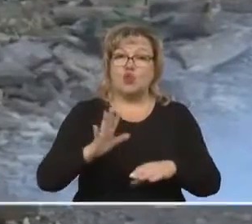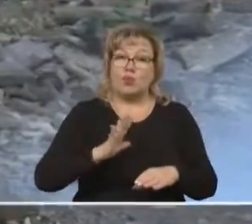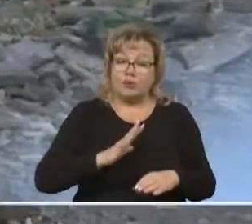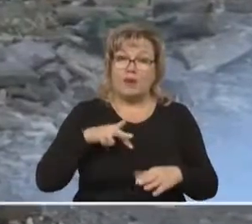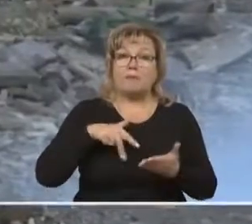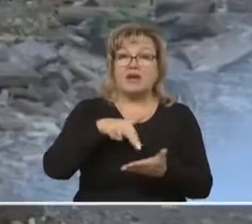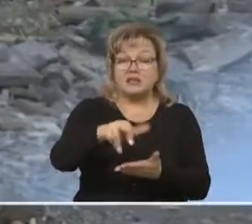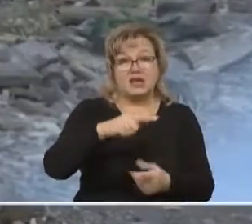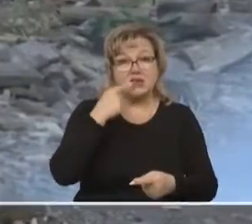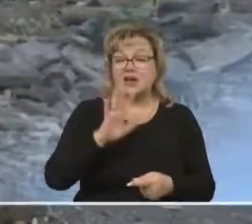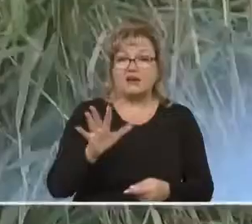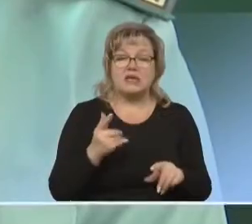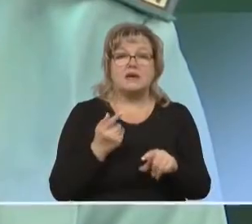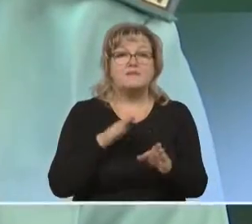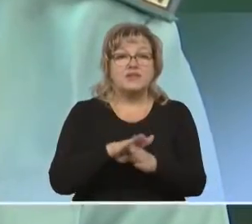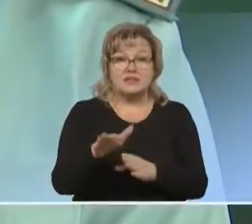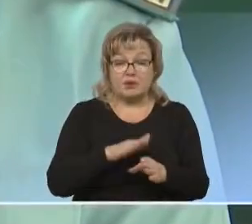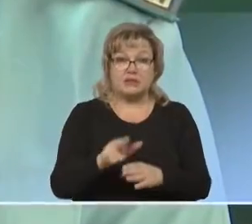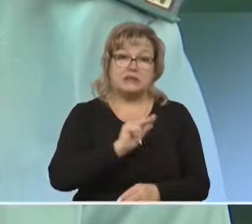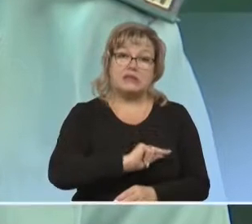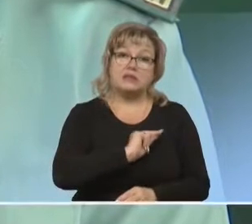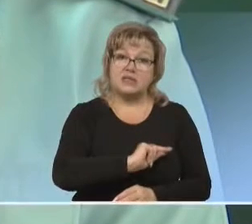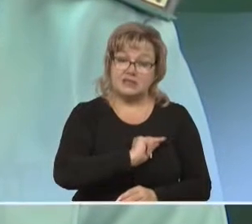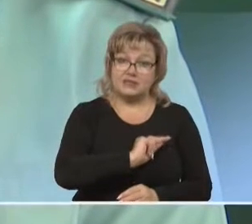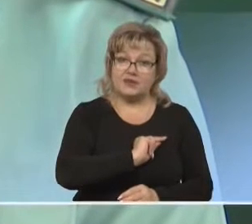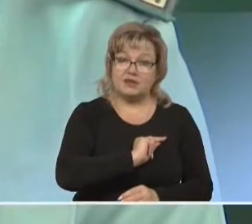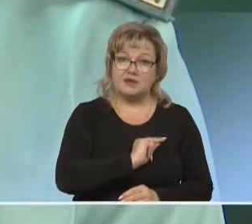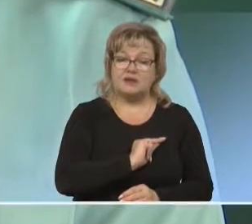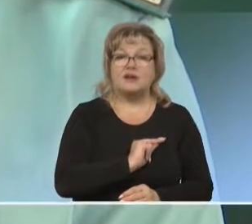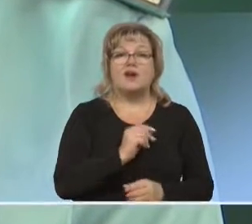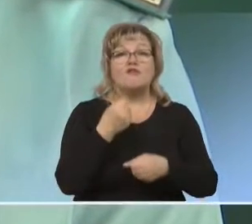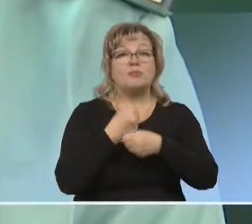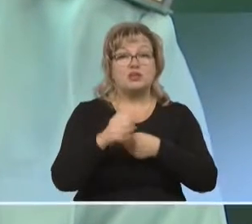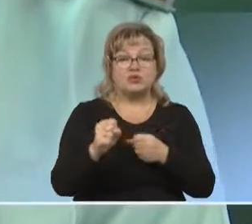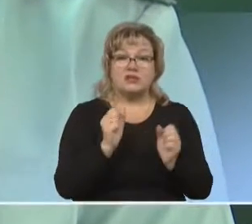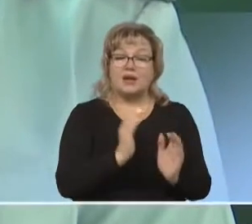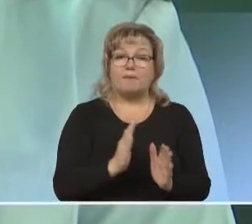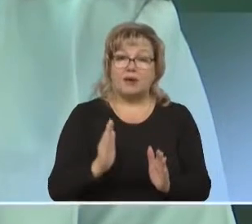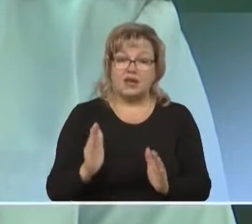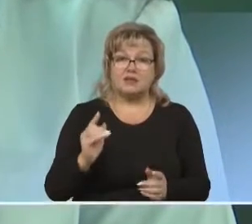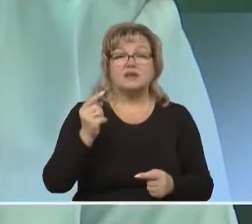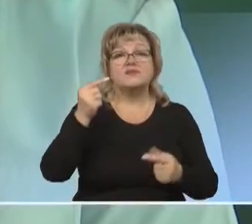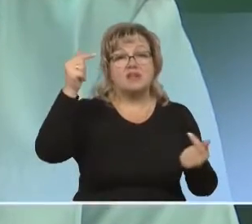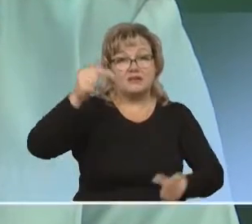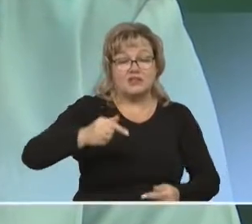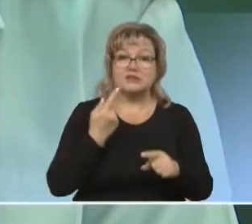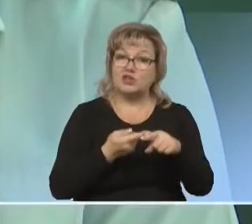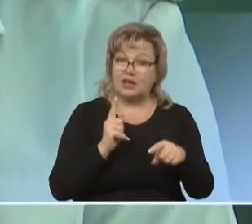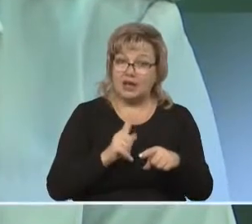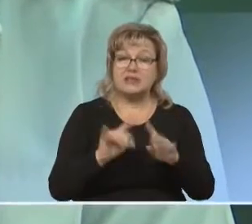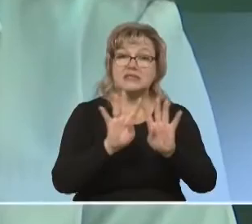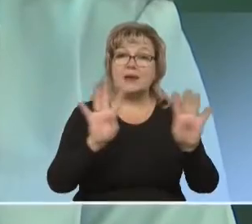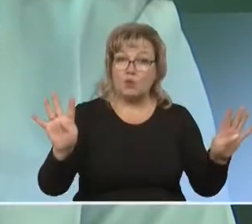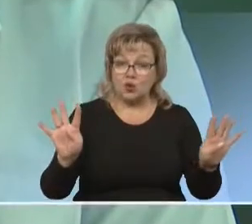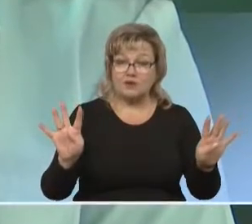там не с коляской. Действий в принудительном порядке, и, соответственно, это забор,